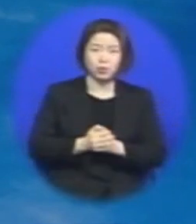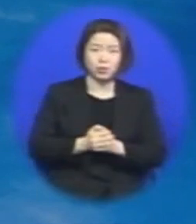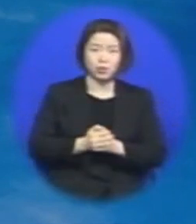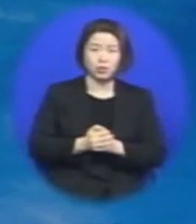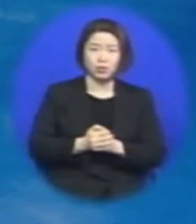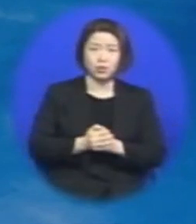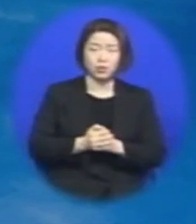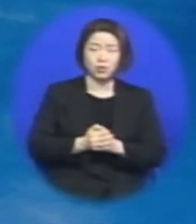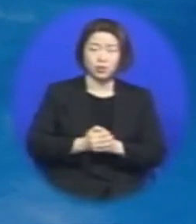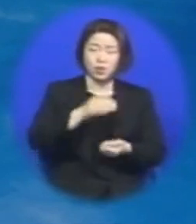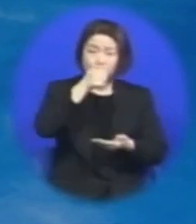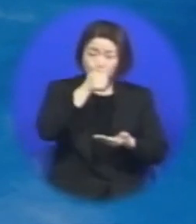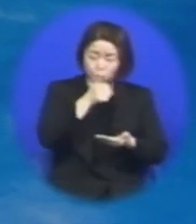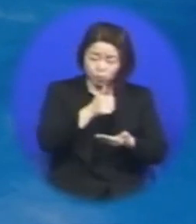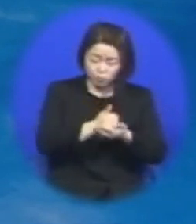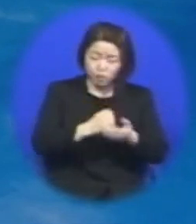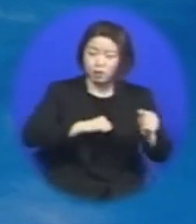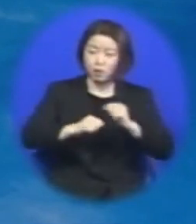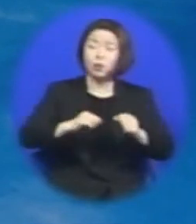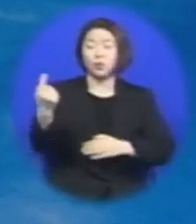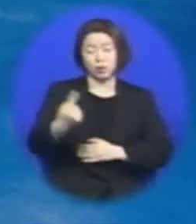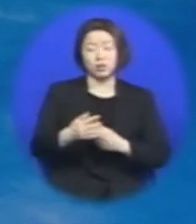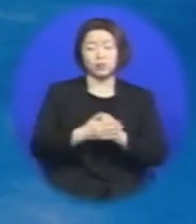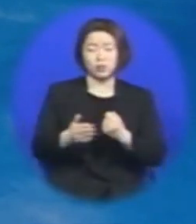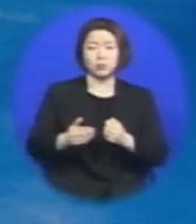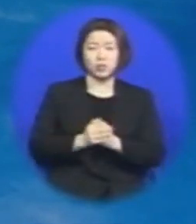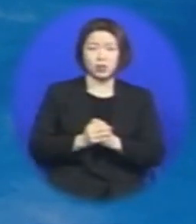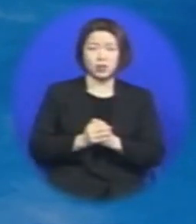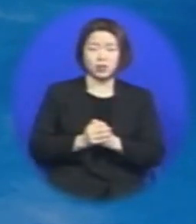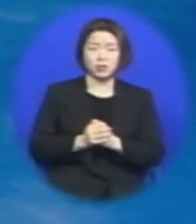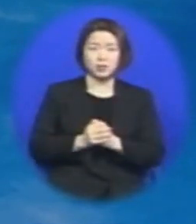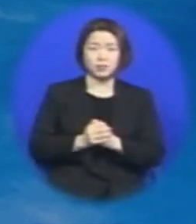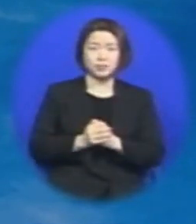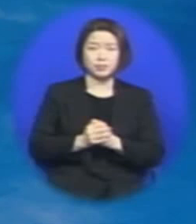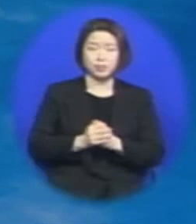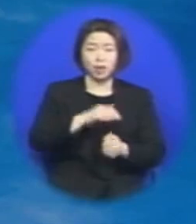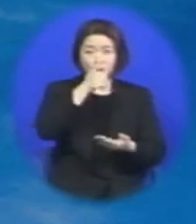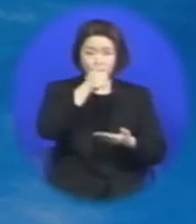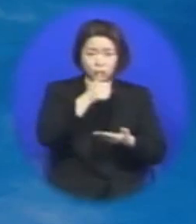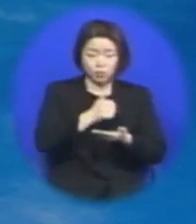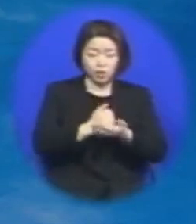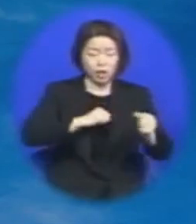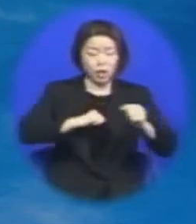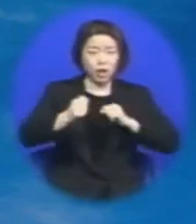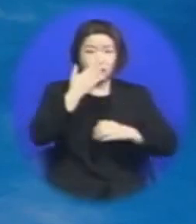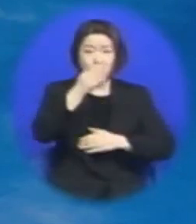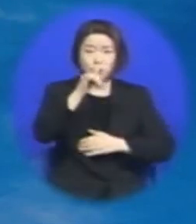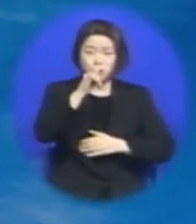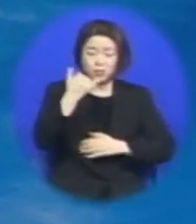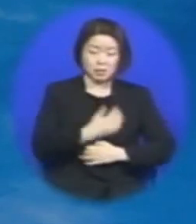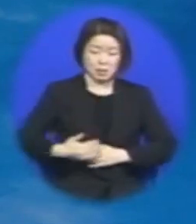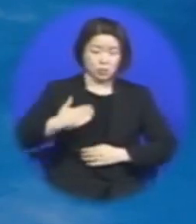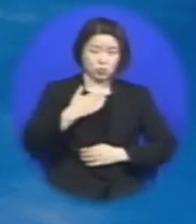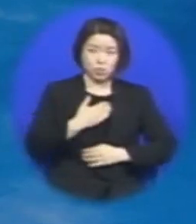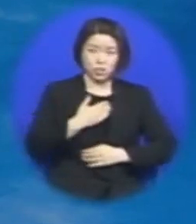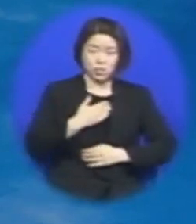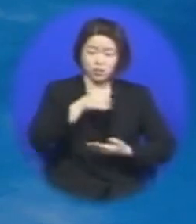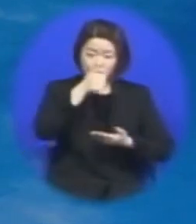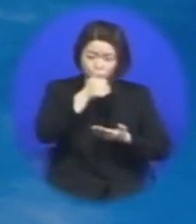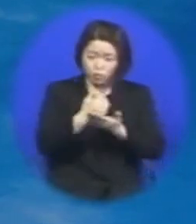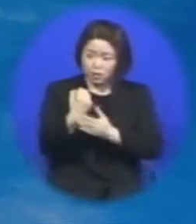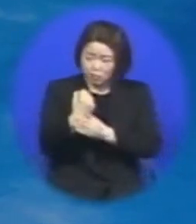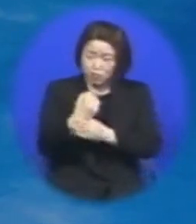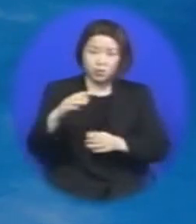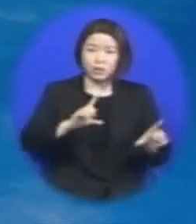없어요 죄 짓고 왔으니까 다 죄를 지을 수밖에 없는 육신 덩어리 죄 덩어리를